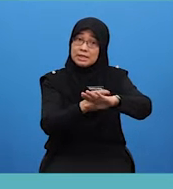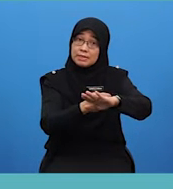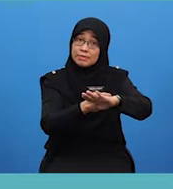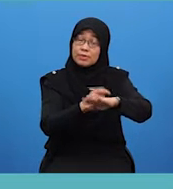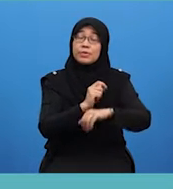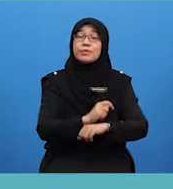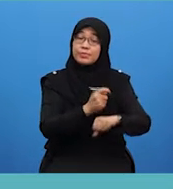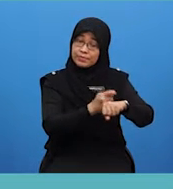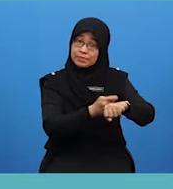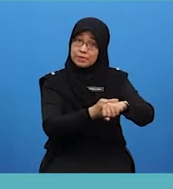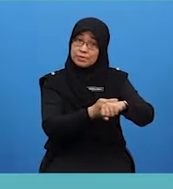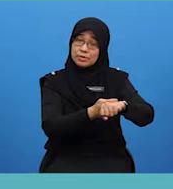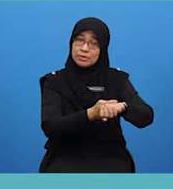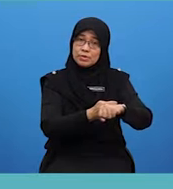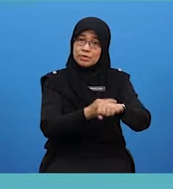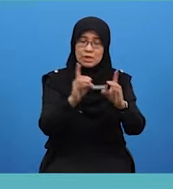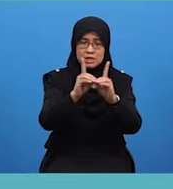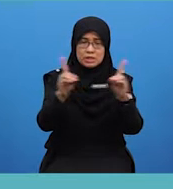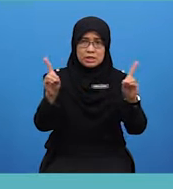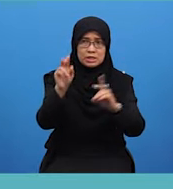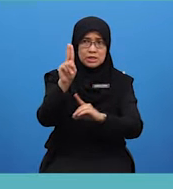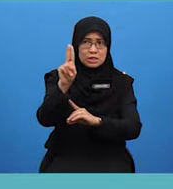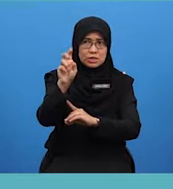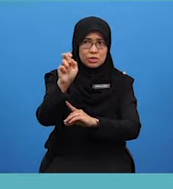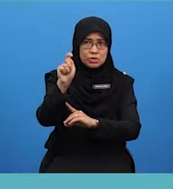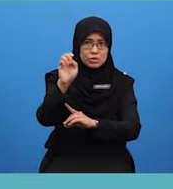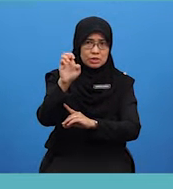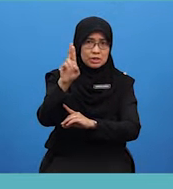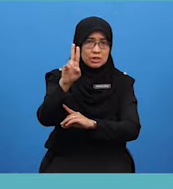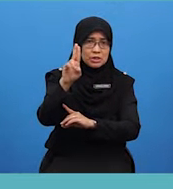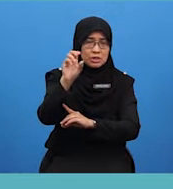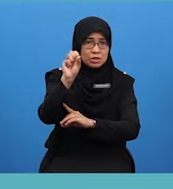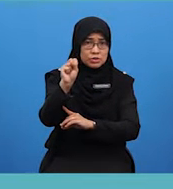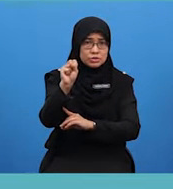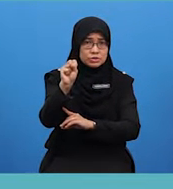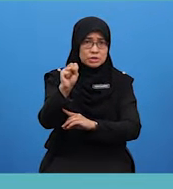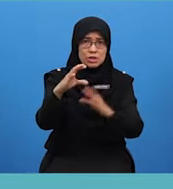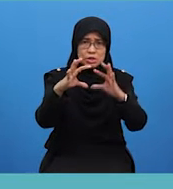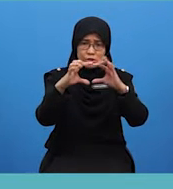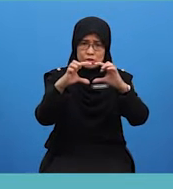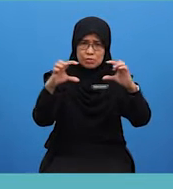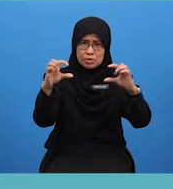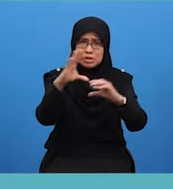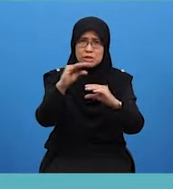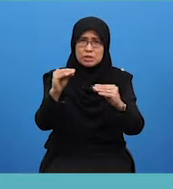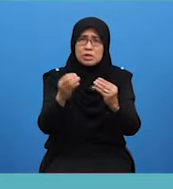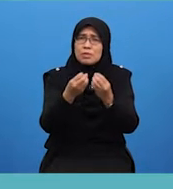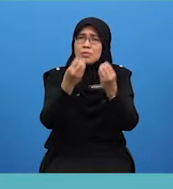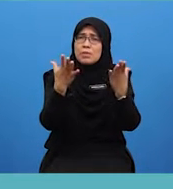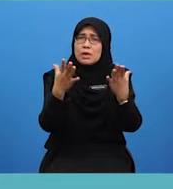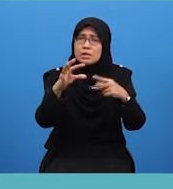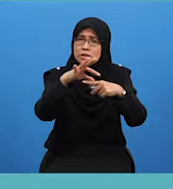fasa ini. Dinding uterus terus menebal dan kaya dengan saluran darah dan ia